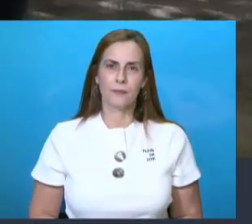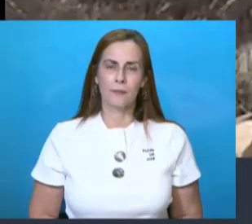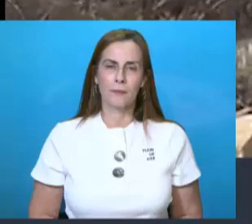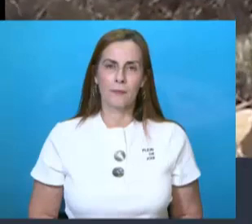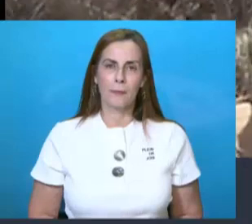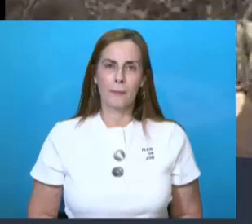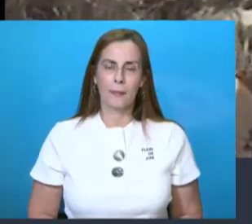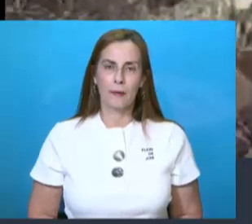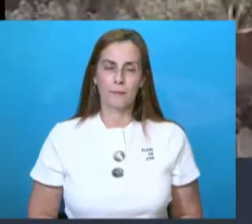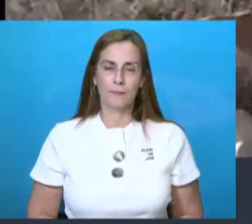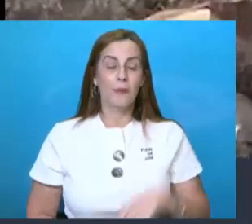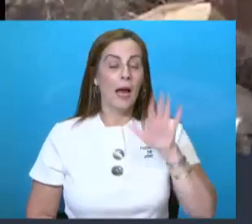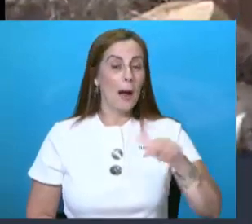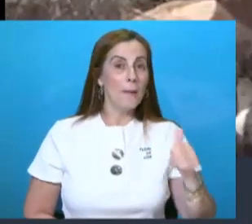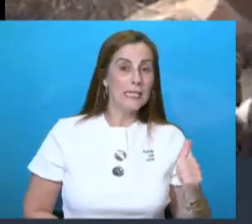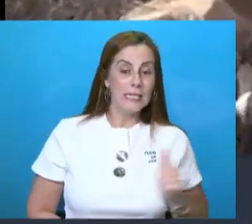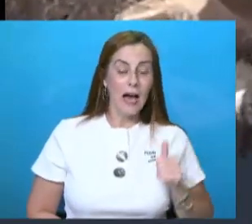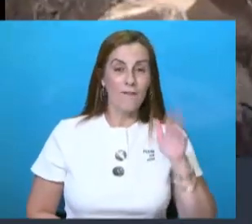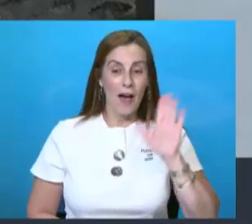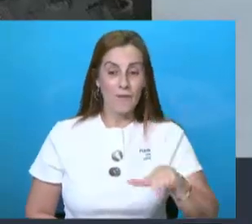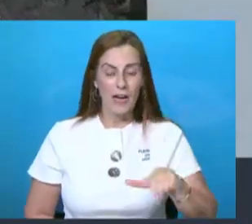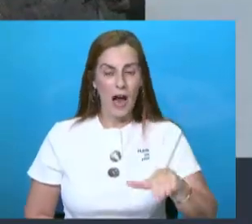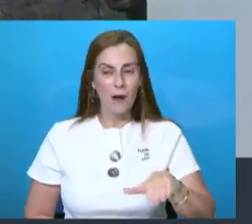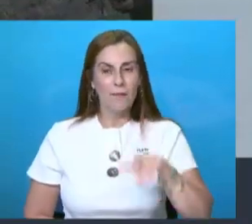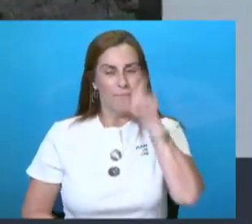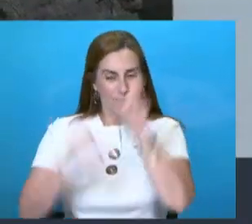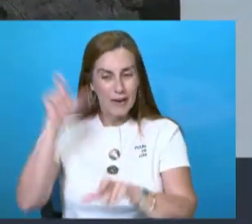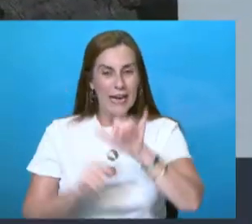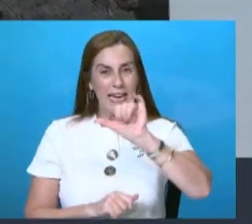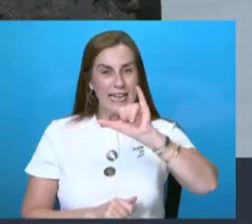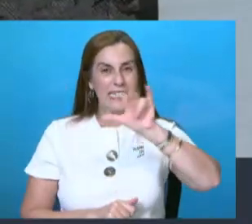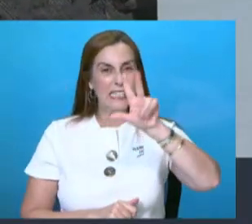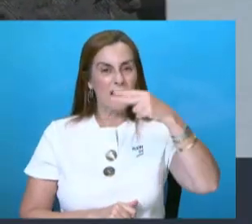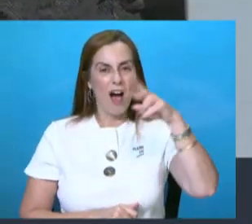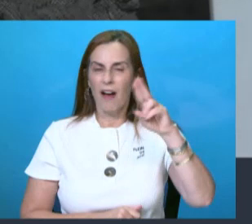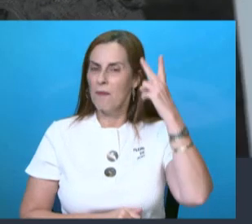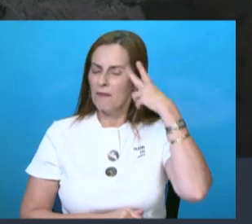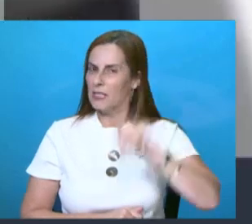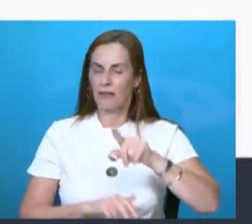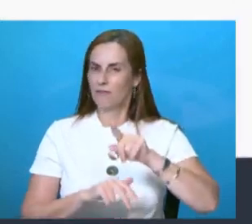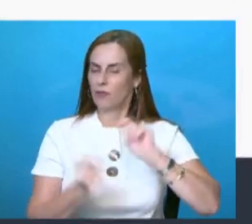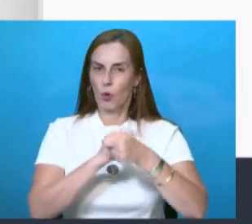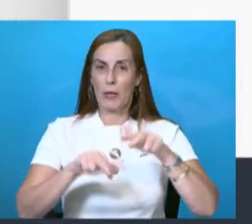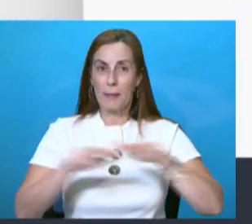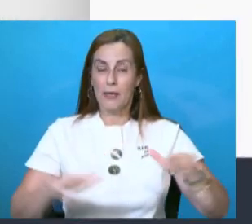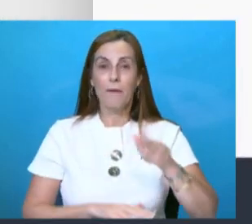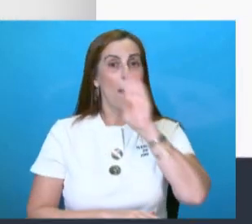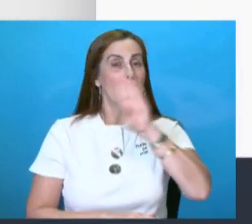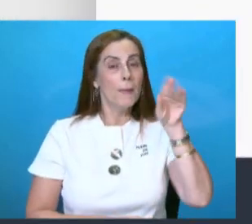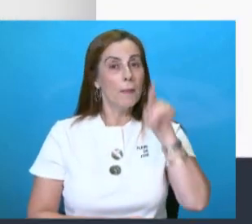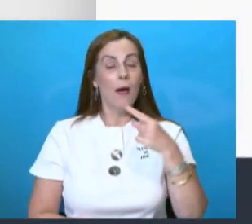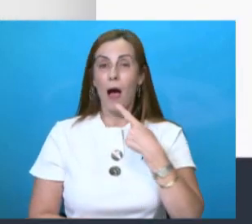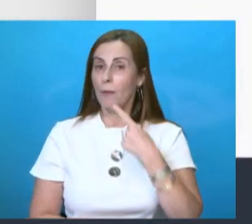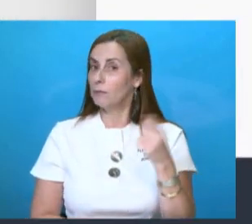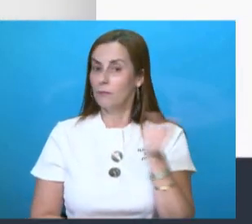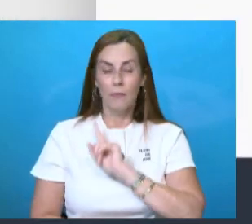גם במערכת הביטחון וגם ביצהר הבינו שיש צורך דחוף לעצור את ההידרדרות. ראש הממשלה נתניהו אמר כי לא